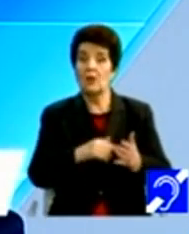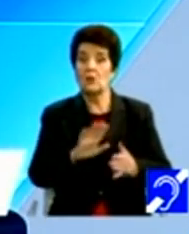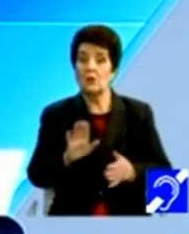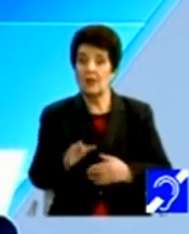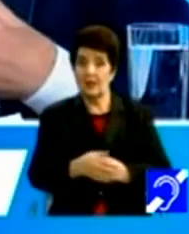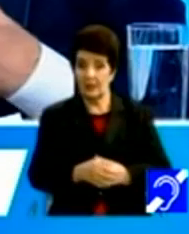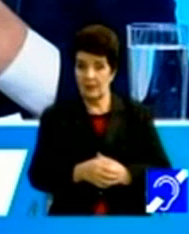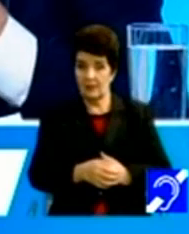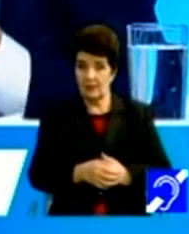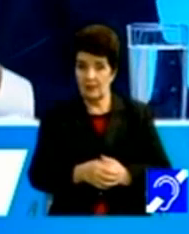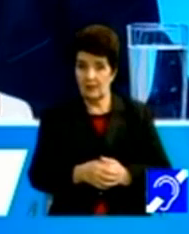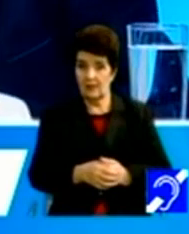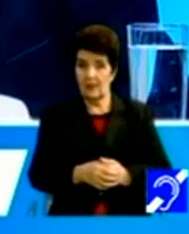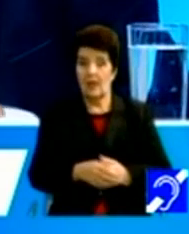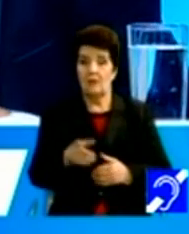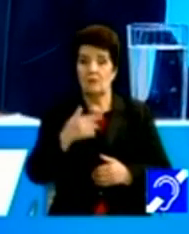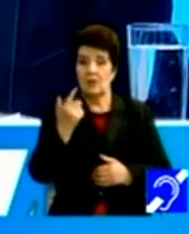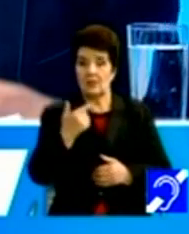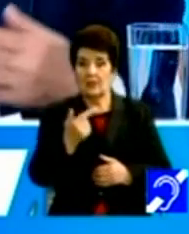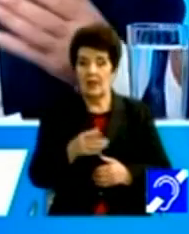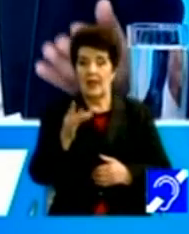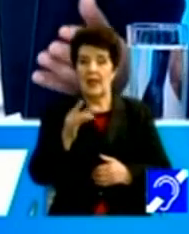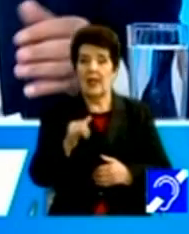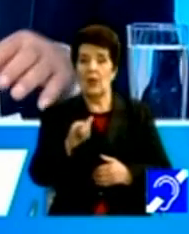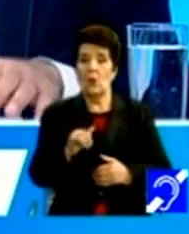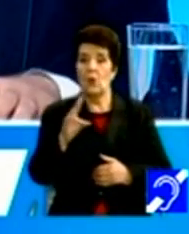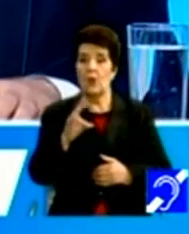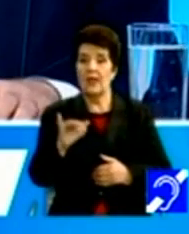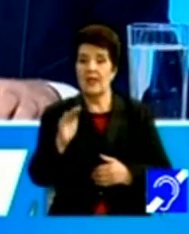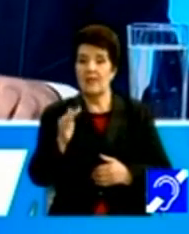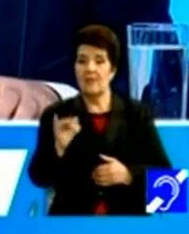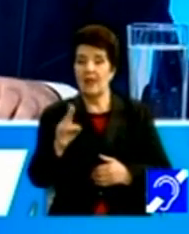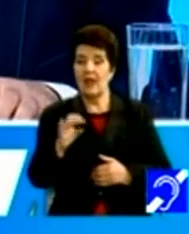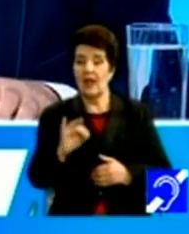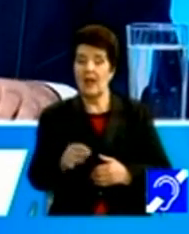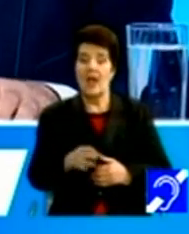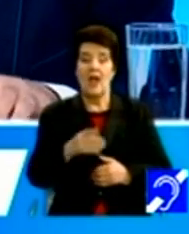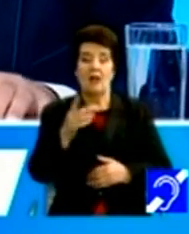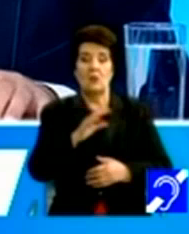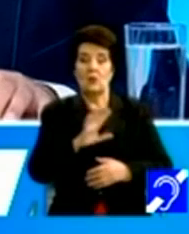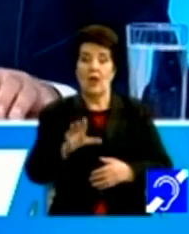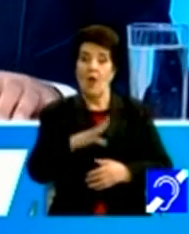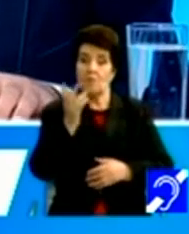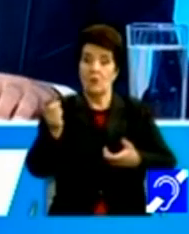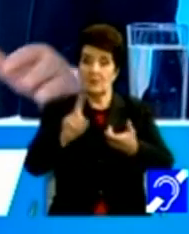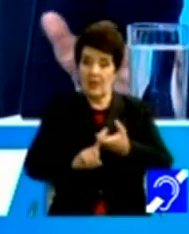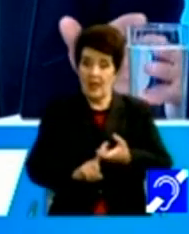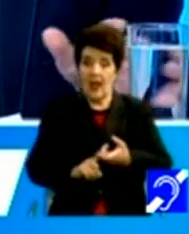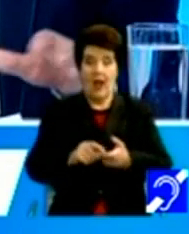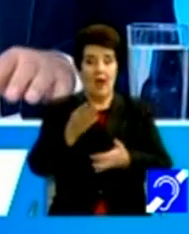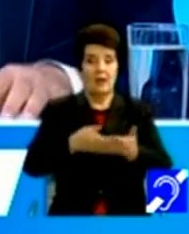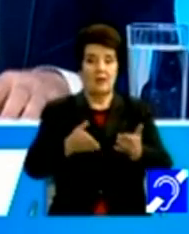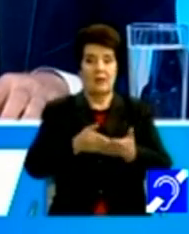vorbim despre reunificare. Așa dar, este, dar atunci domnule, când ați fost la guvernare n-ați făcut nici unificare, dar domnule